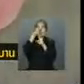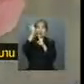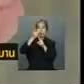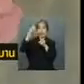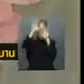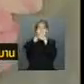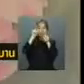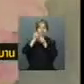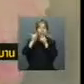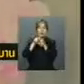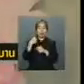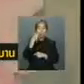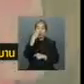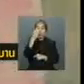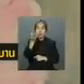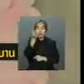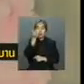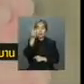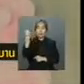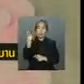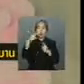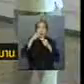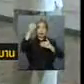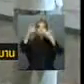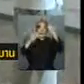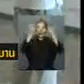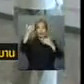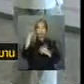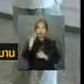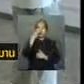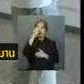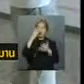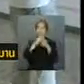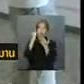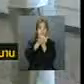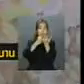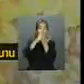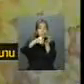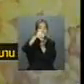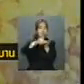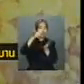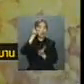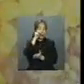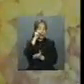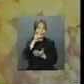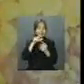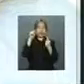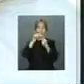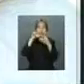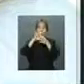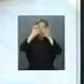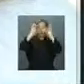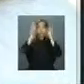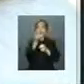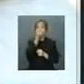คือความประทับใจของสภาอภินันท์สมิทธ์ไม่ได้ชมนิทรรศการภาพวาดสีน้ำชุด Blooming Flowers ดอกไม้แรกแย้ม